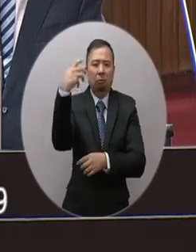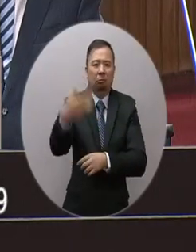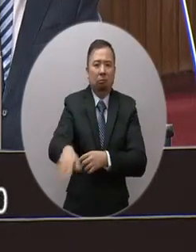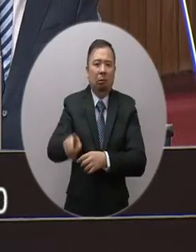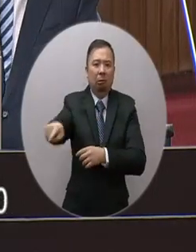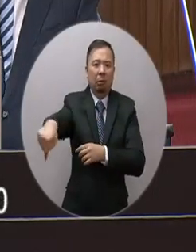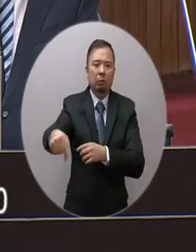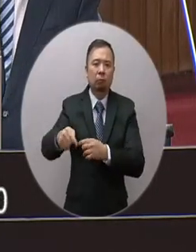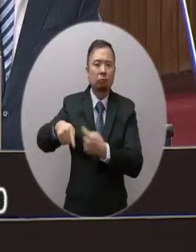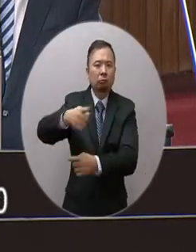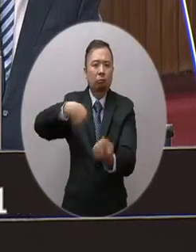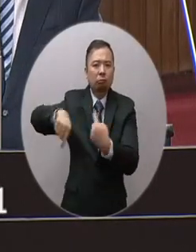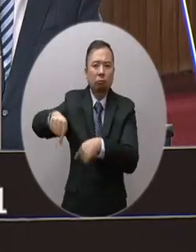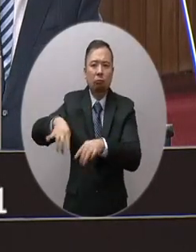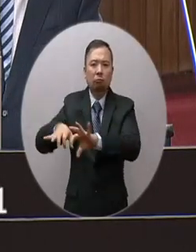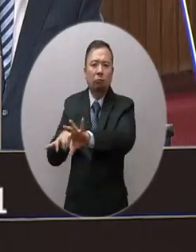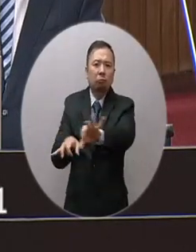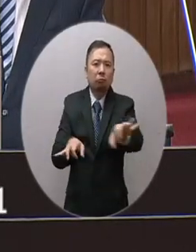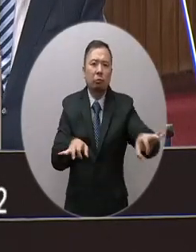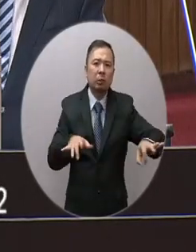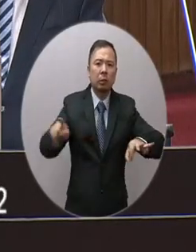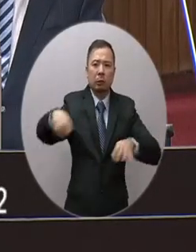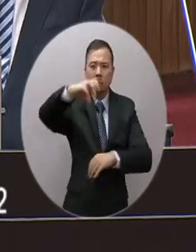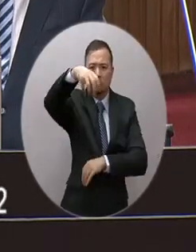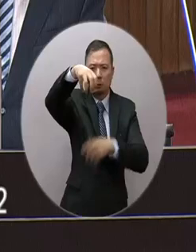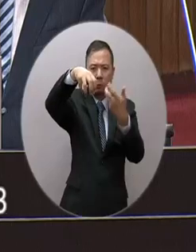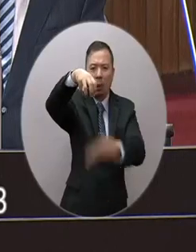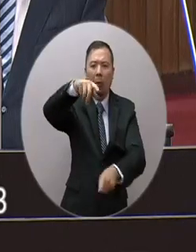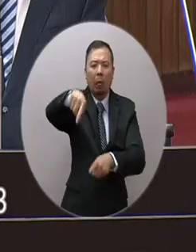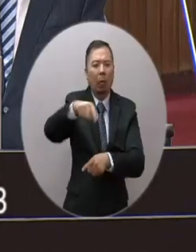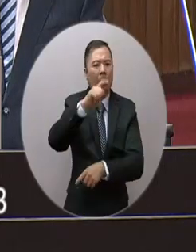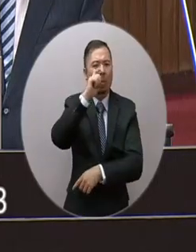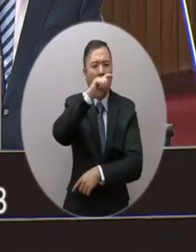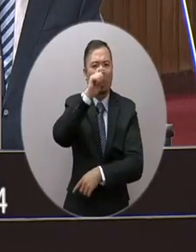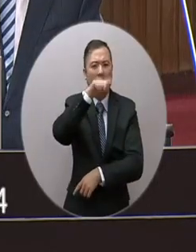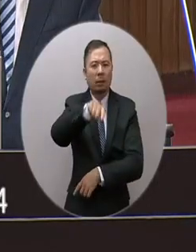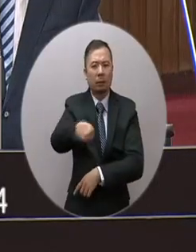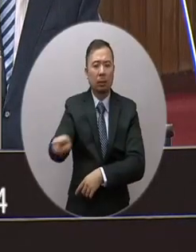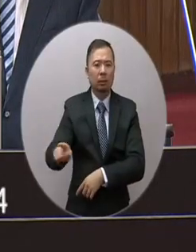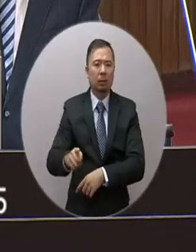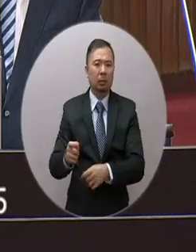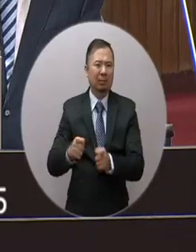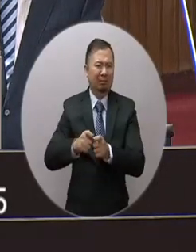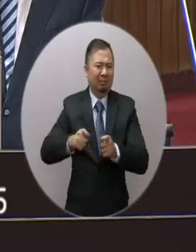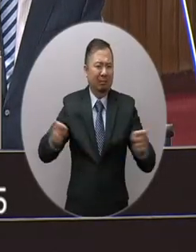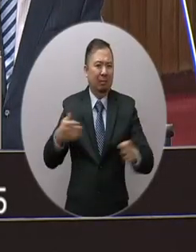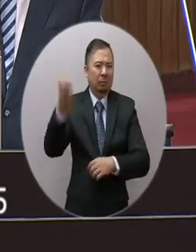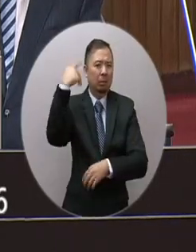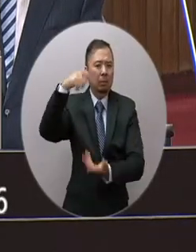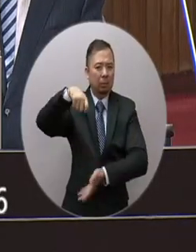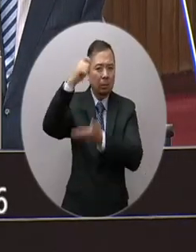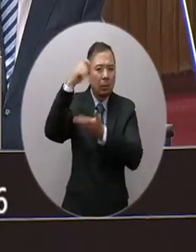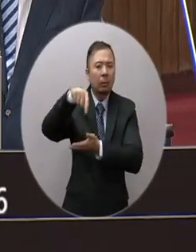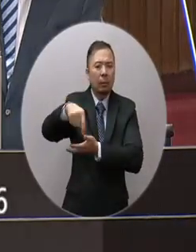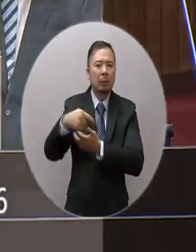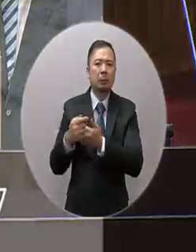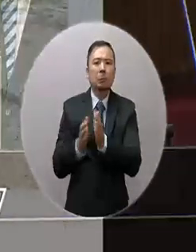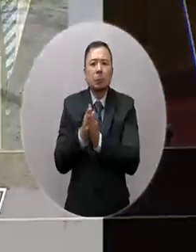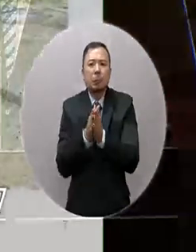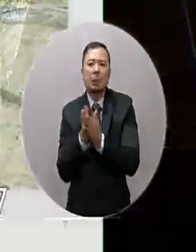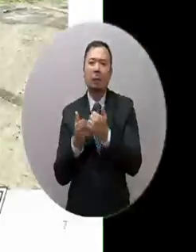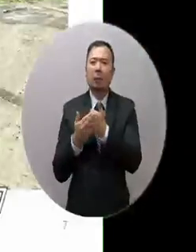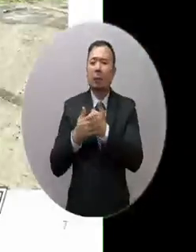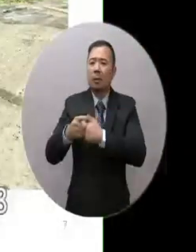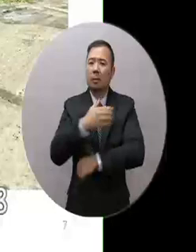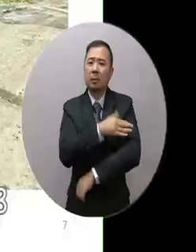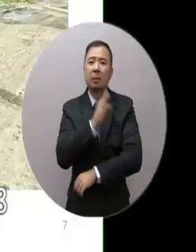的浑浊的，所以他们长期以来一直在反映这件事情，无论是跟乡公所会、跟县